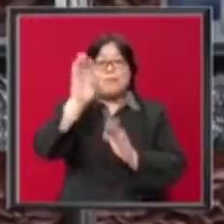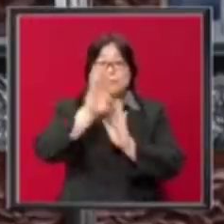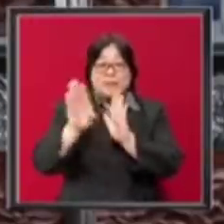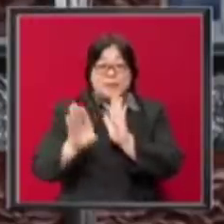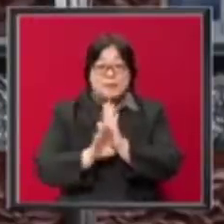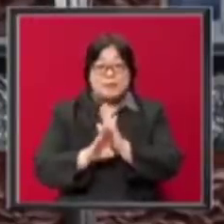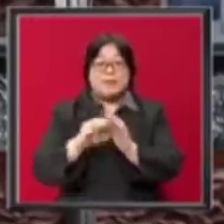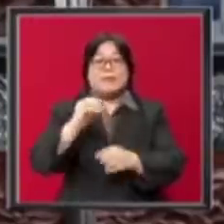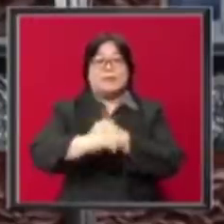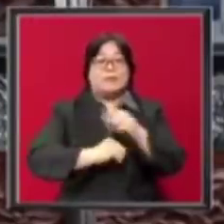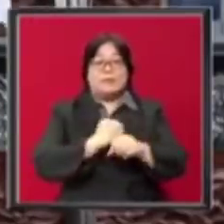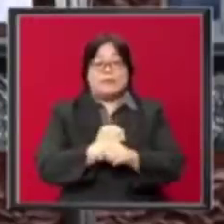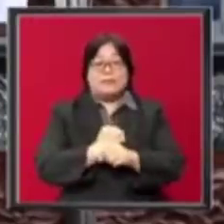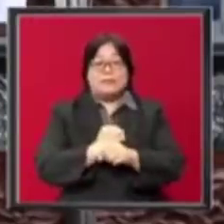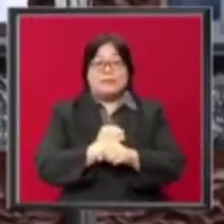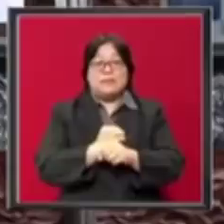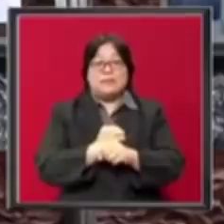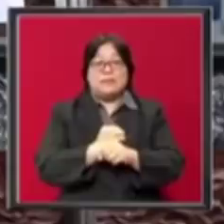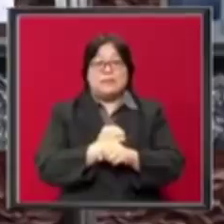35.9 bilion tahun